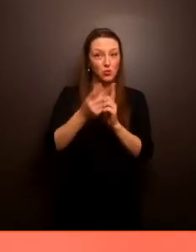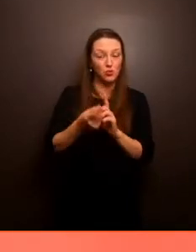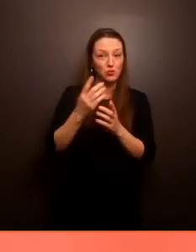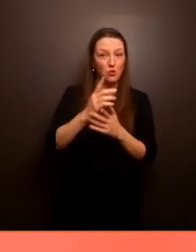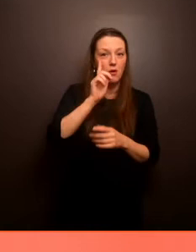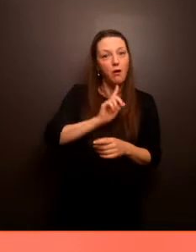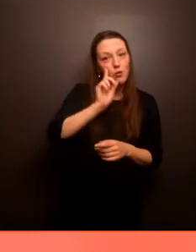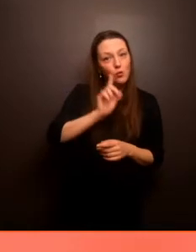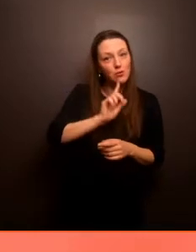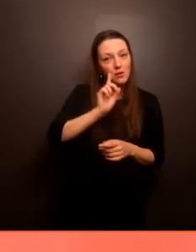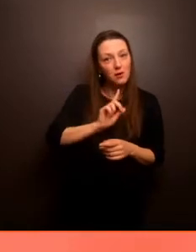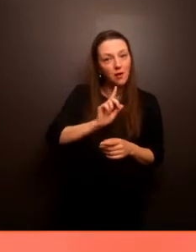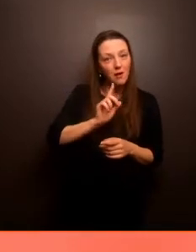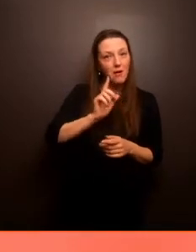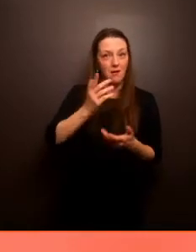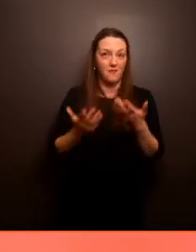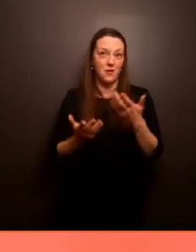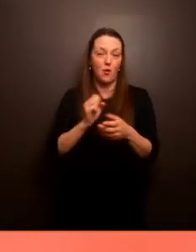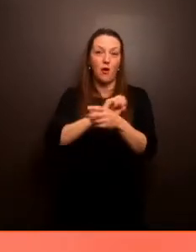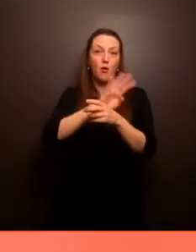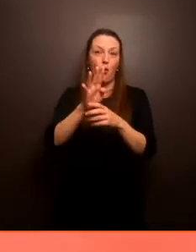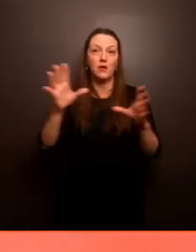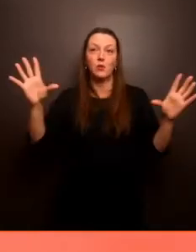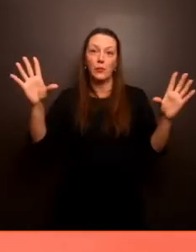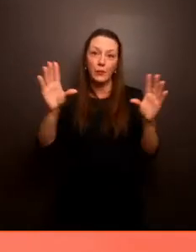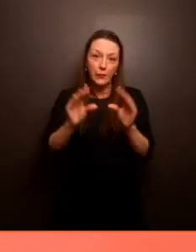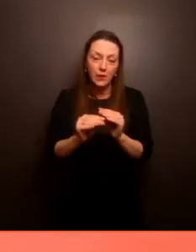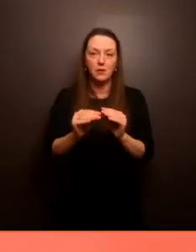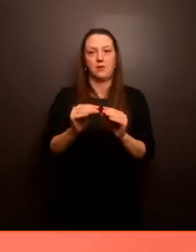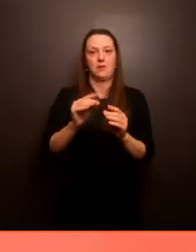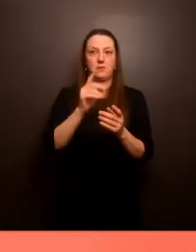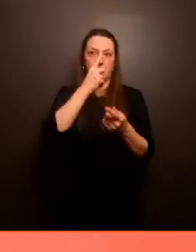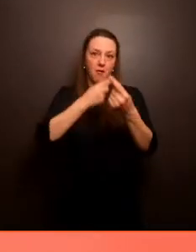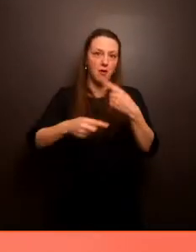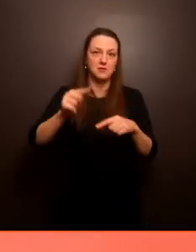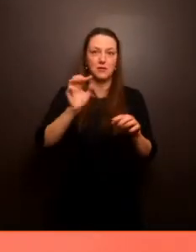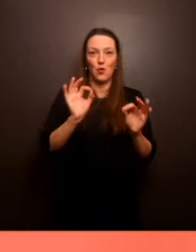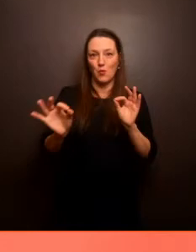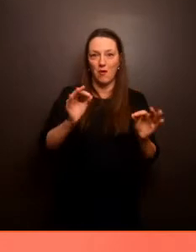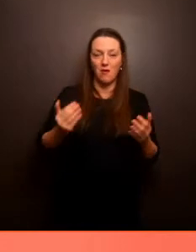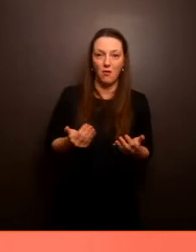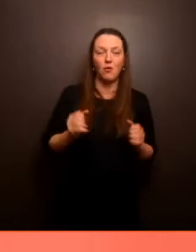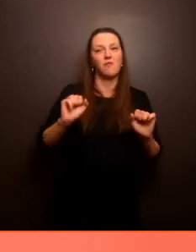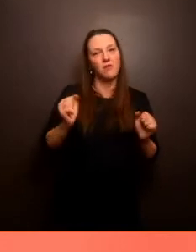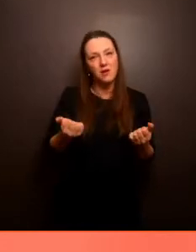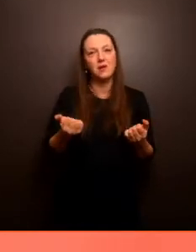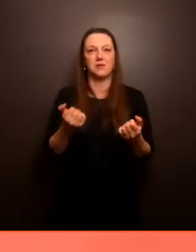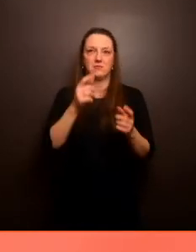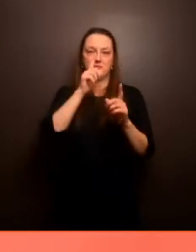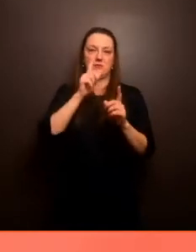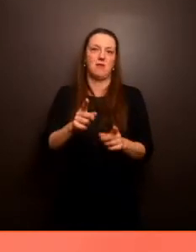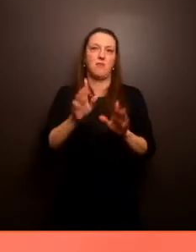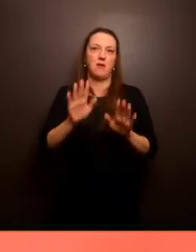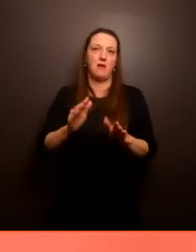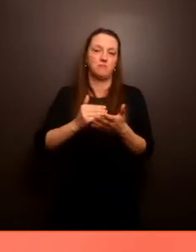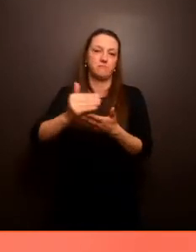millele me loodame pärast COVIDit, et ehk need lõppevad või need on tulnud, et jääda. Me räägime